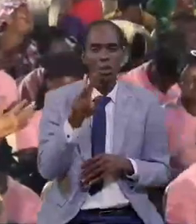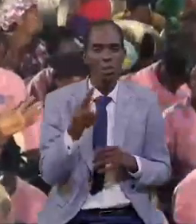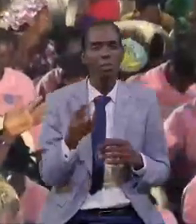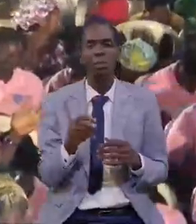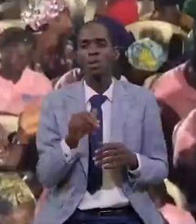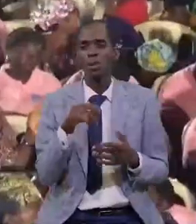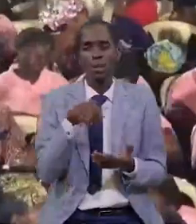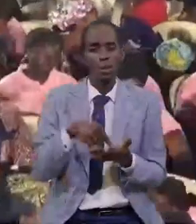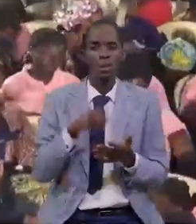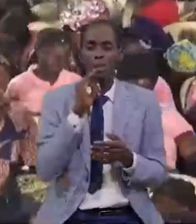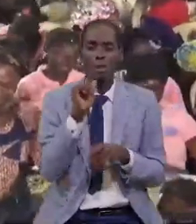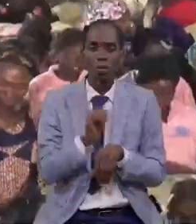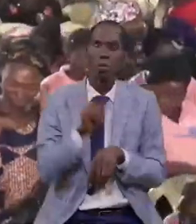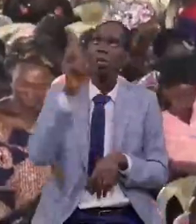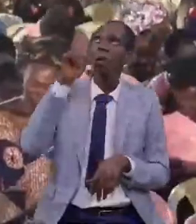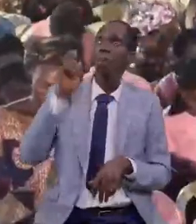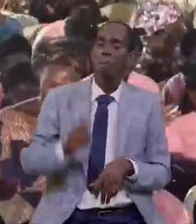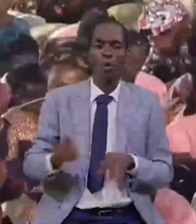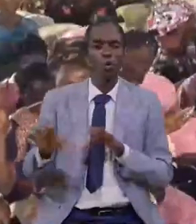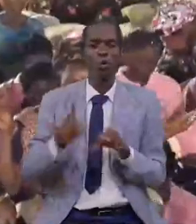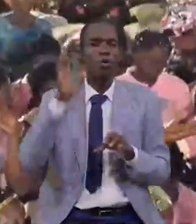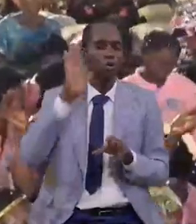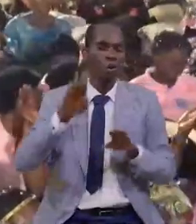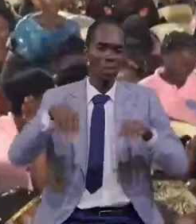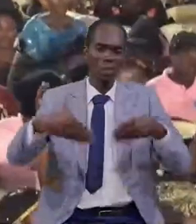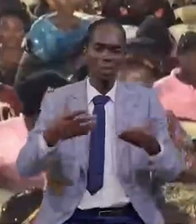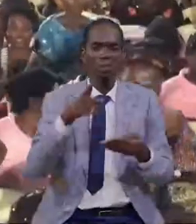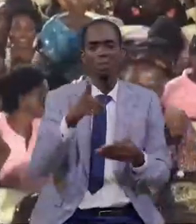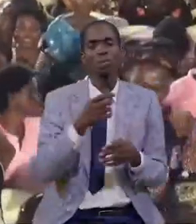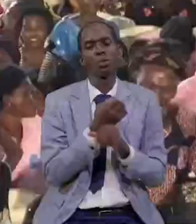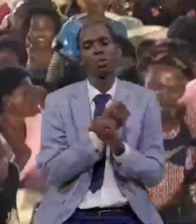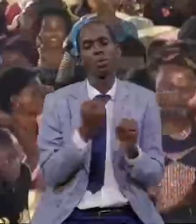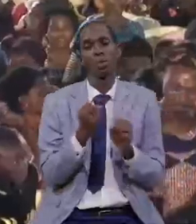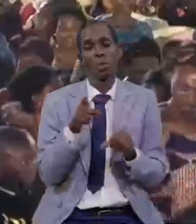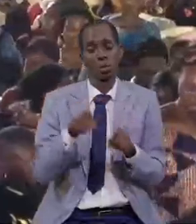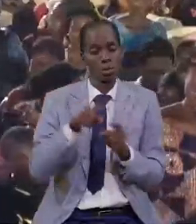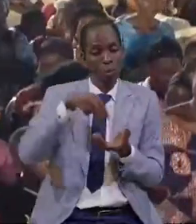faire pour te donner le salut comme tu lèves la main te